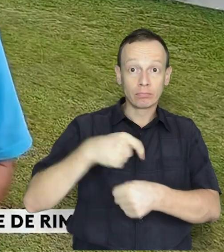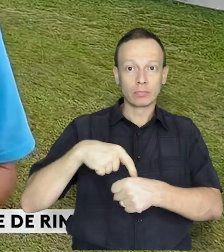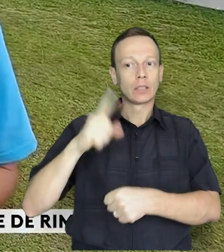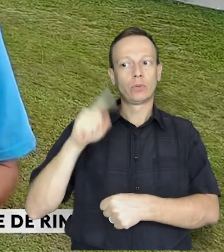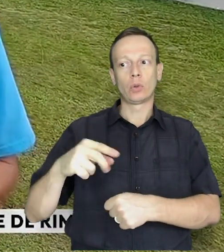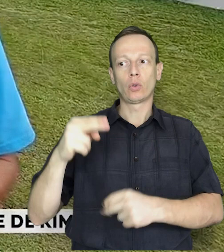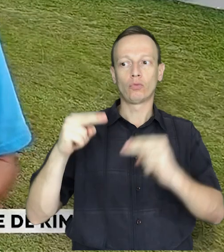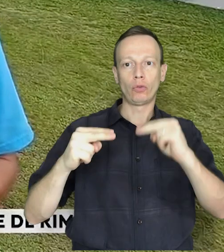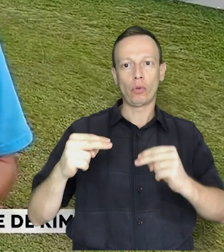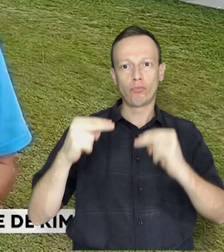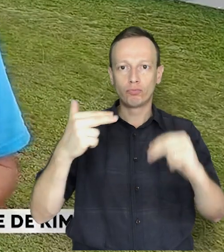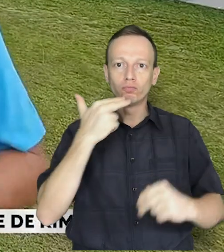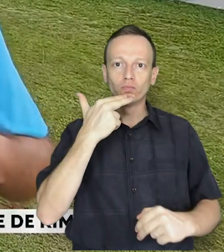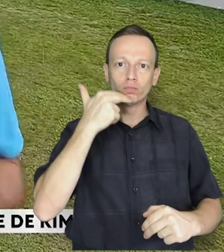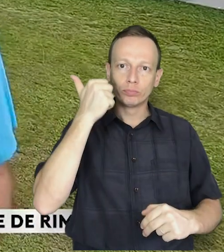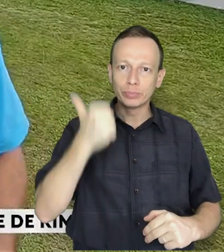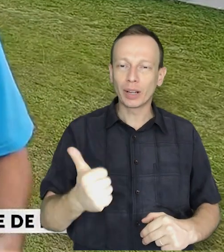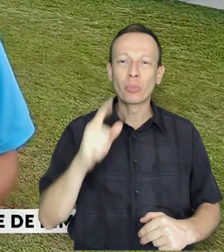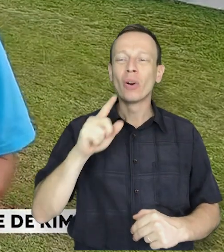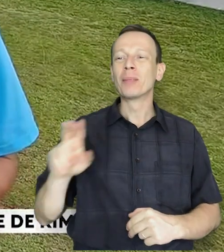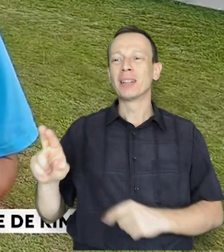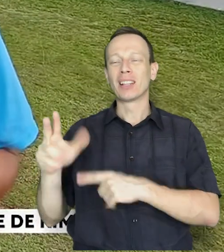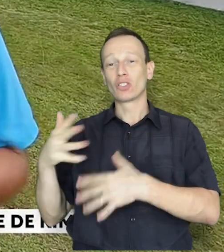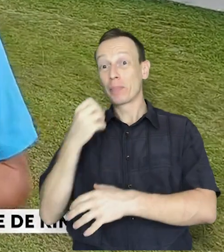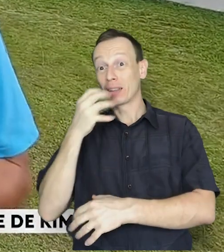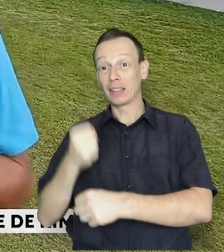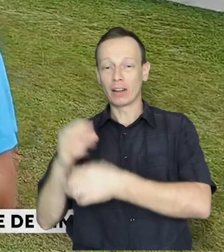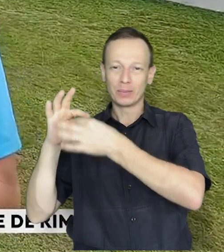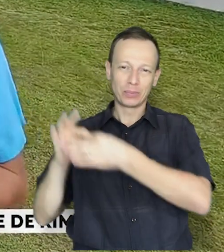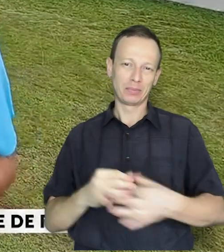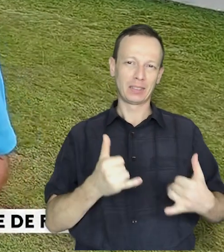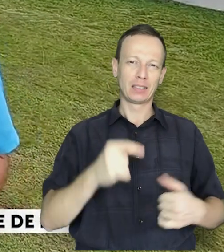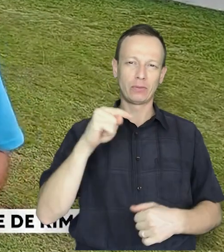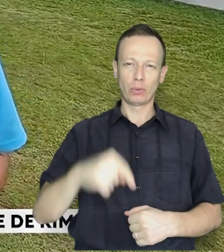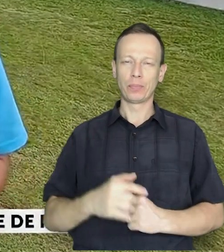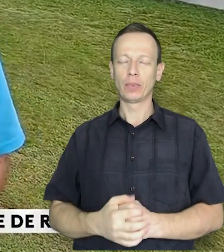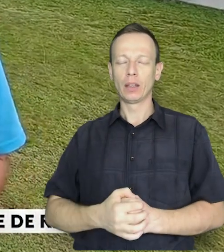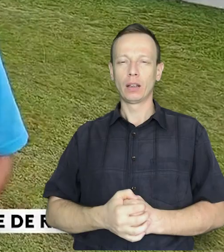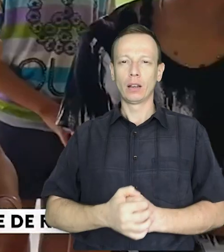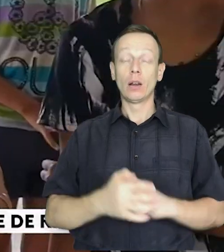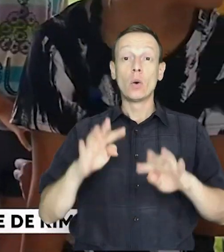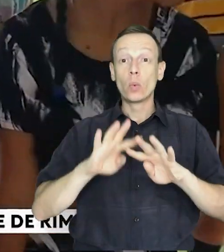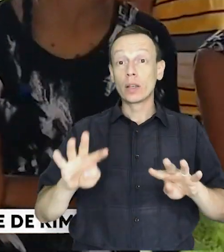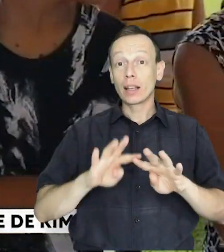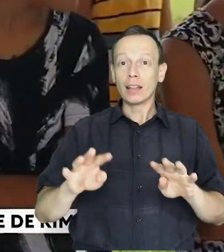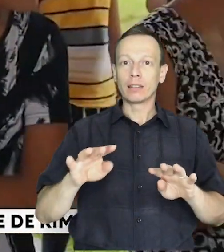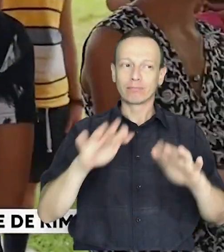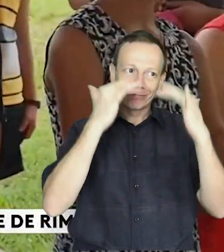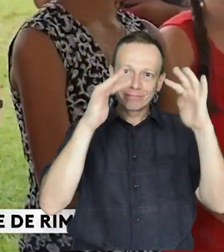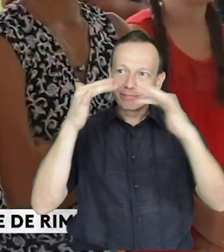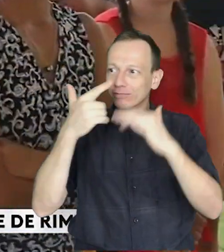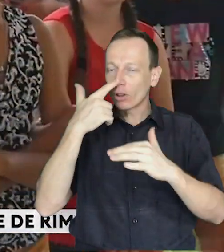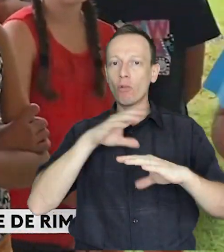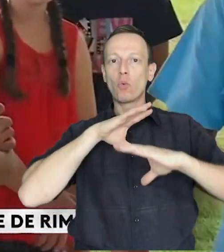soit si possible de qualité, et qui reste de qualité. Il est de qualité en arrivant, il faut qu'il reste de qualité jusqu'au bout. Ce week-end en immersion